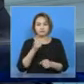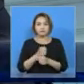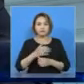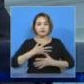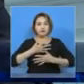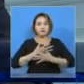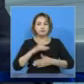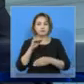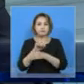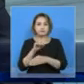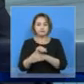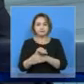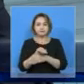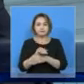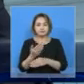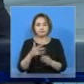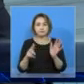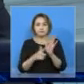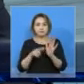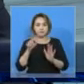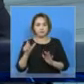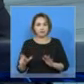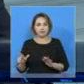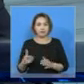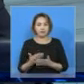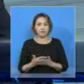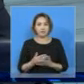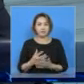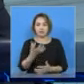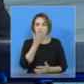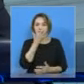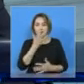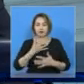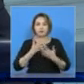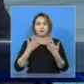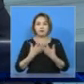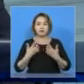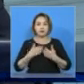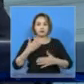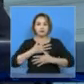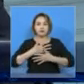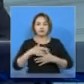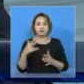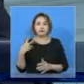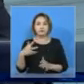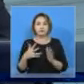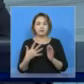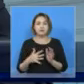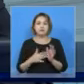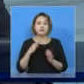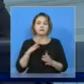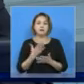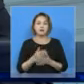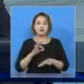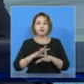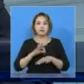өкпе желдеткіште бізде 7 адам. Неинвазивтік жасанды өкпе желдеткіште 25 адам.